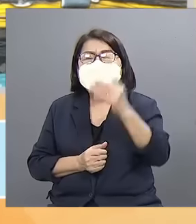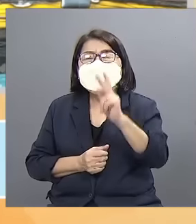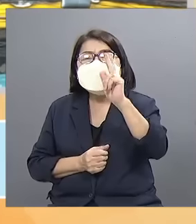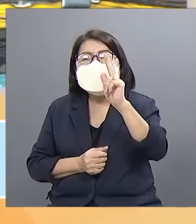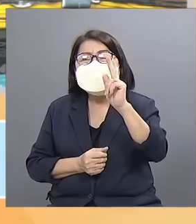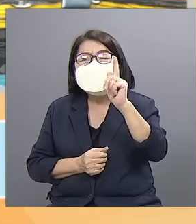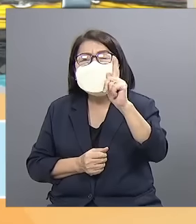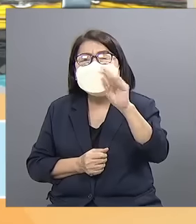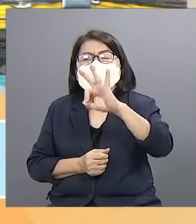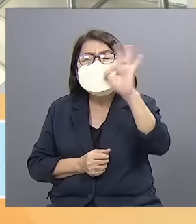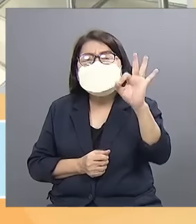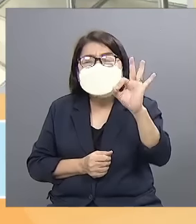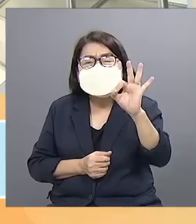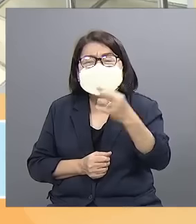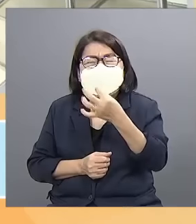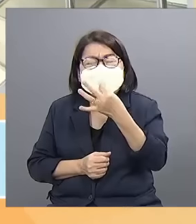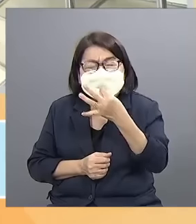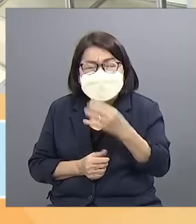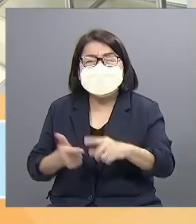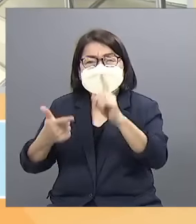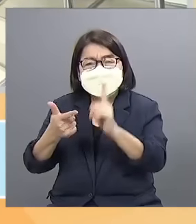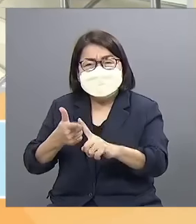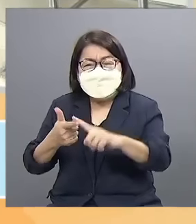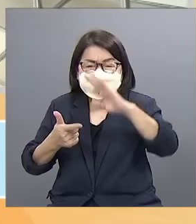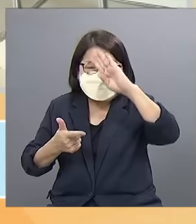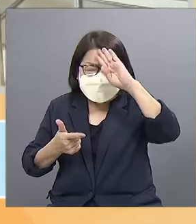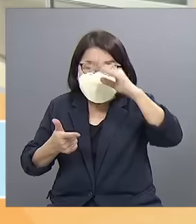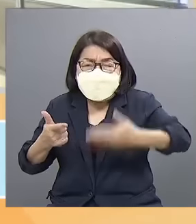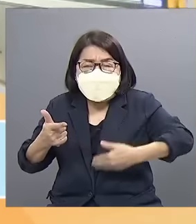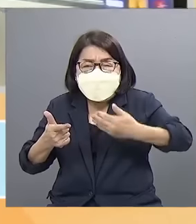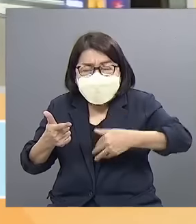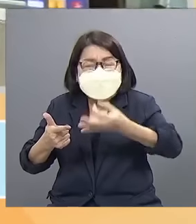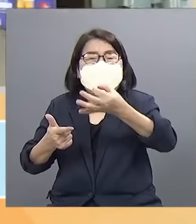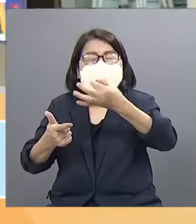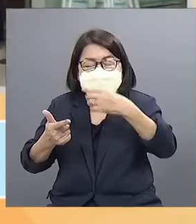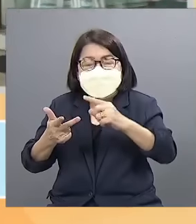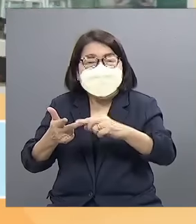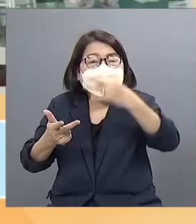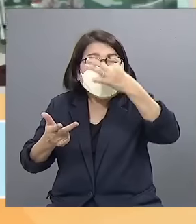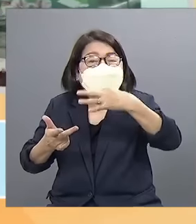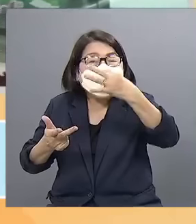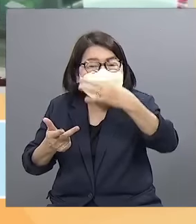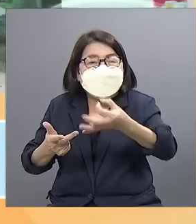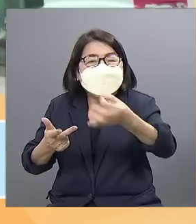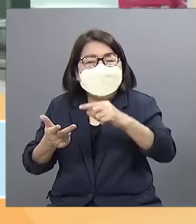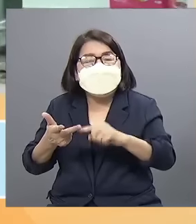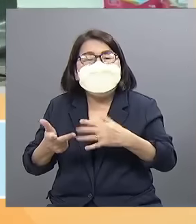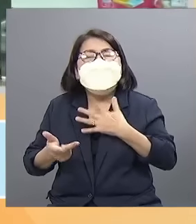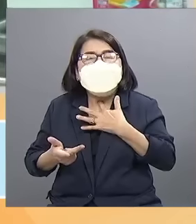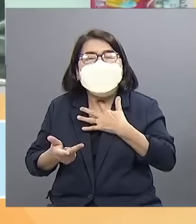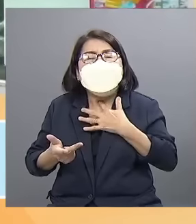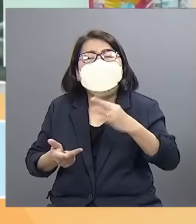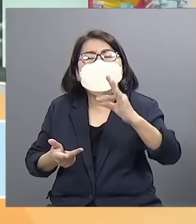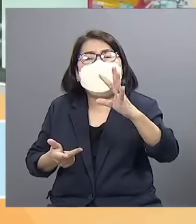ๆยAR consumed in campsยายรถอาการไทยยาลายสต อัที่